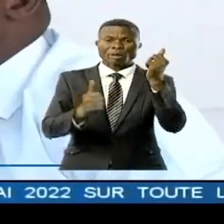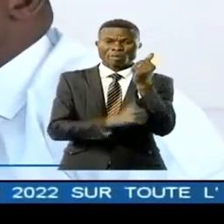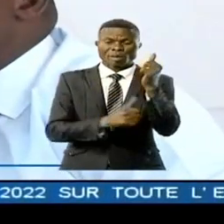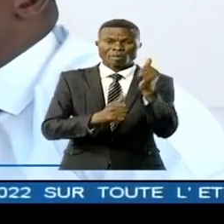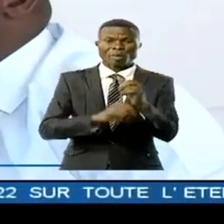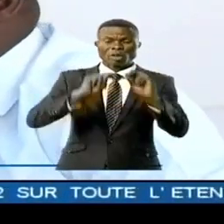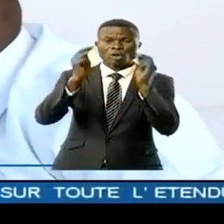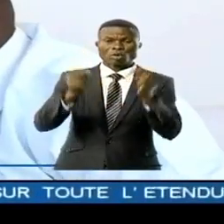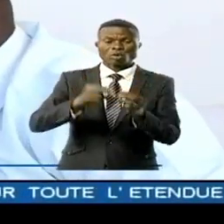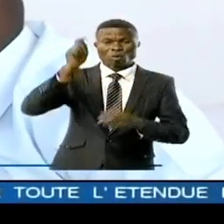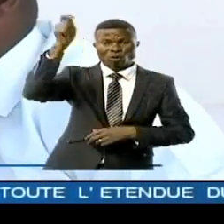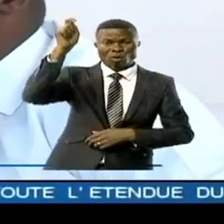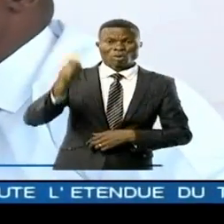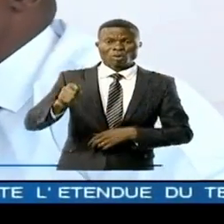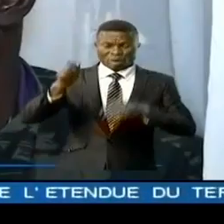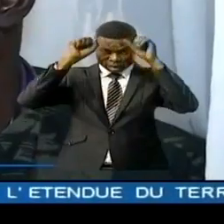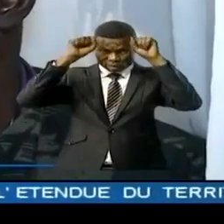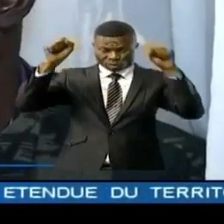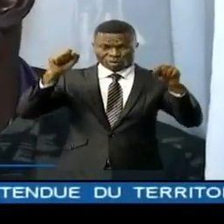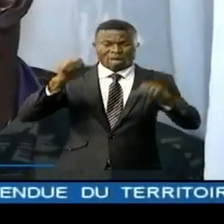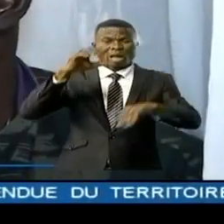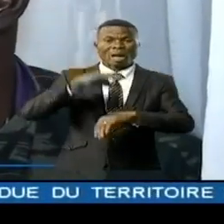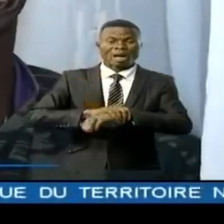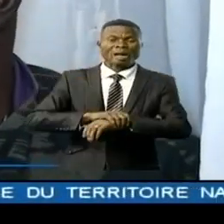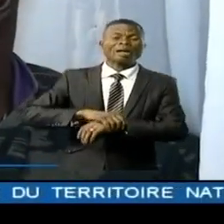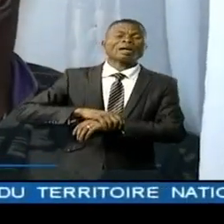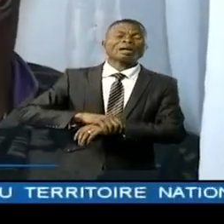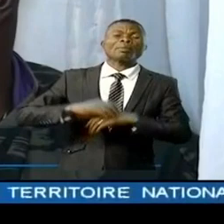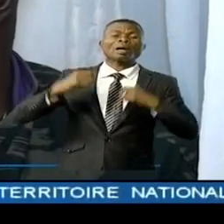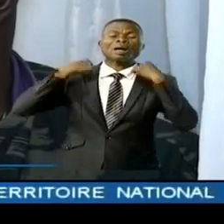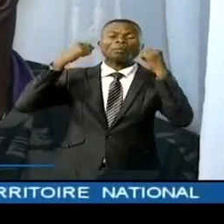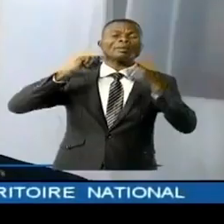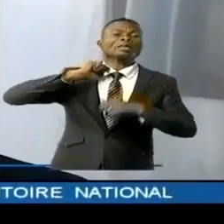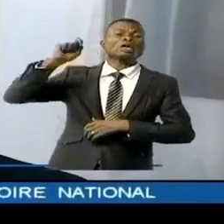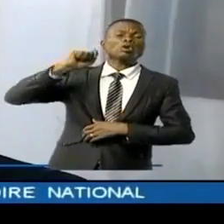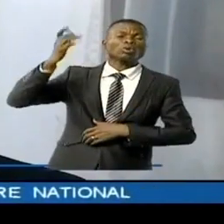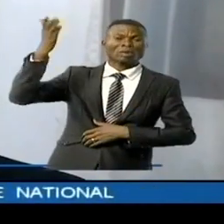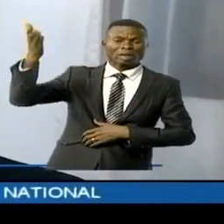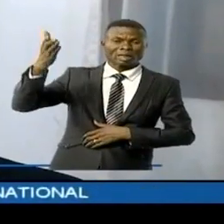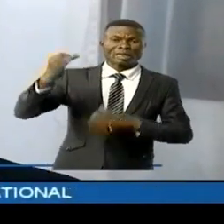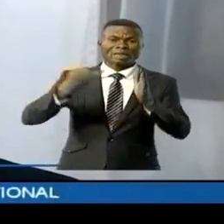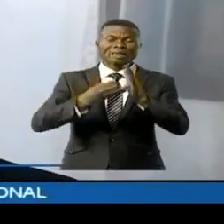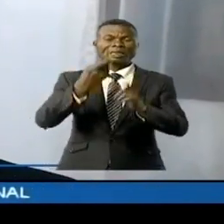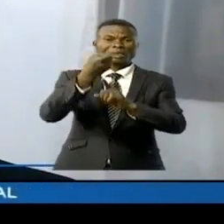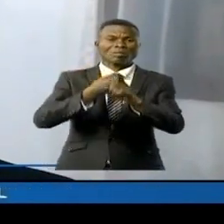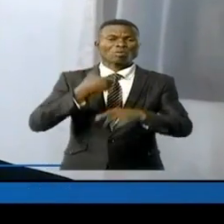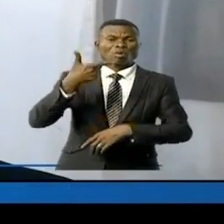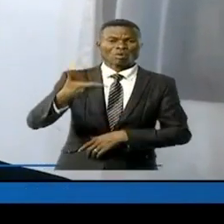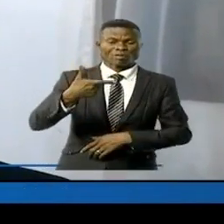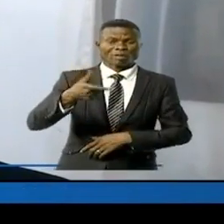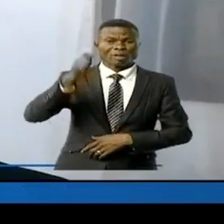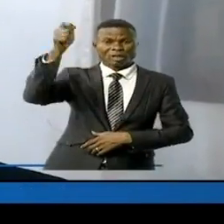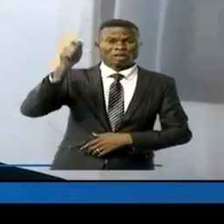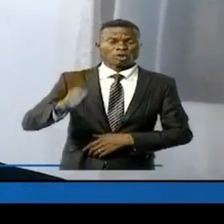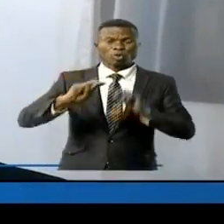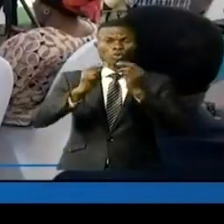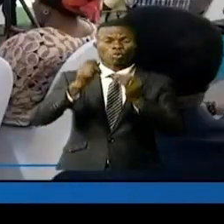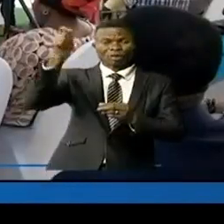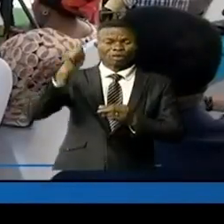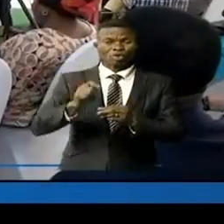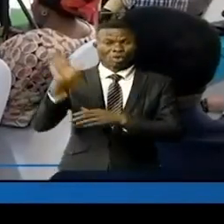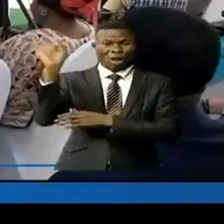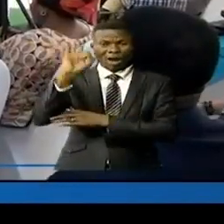task force présidentielle qui ont été prises en otages depuis le 7 février dernier par les combattants du groupe armé côté qu